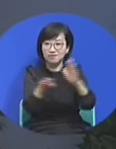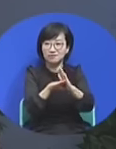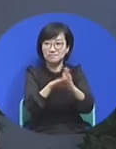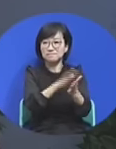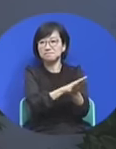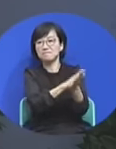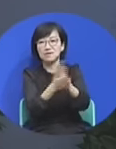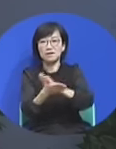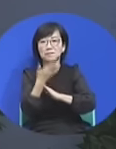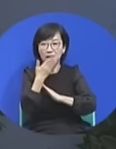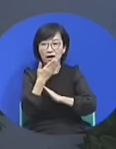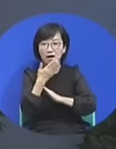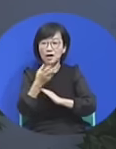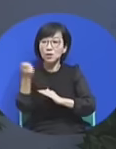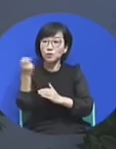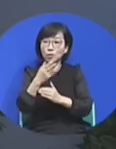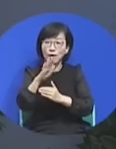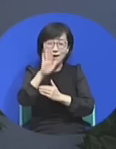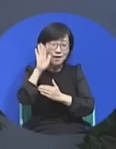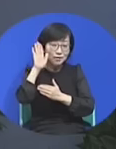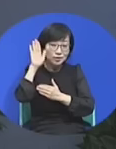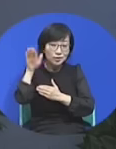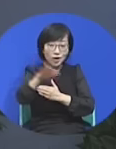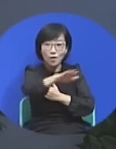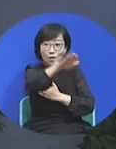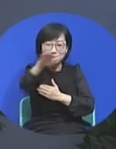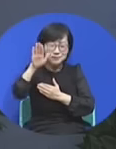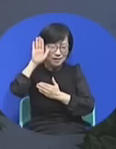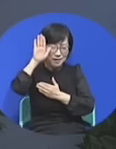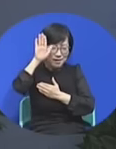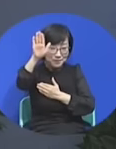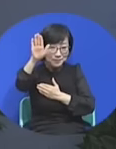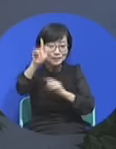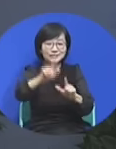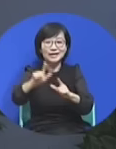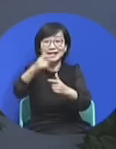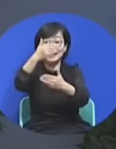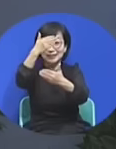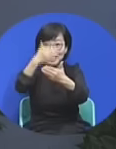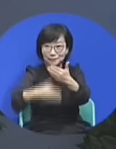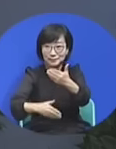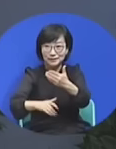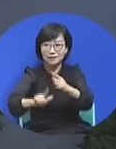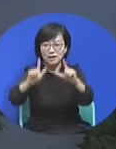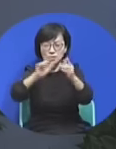것은 여러분 남은 생을 바꾸게 되는 겁니다. What's even more important? This is a message that's tremendous enough